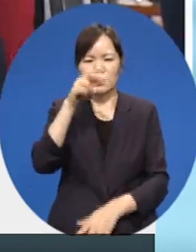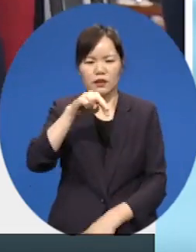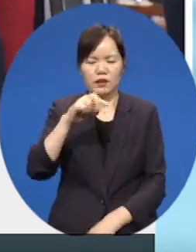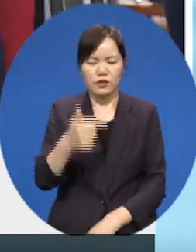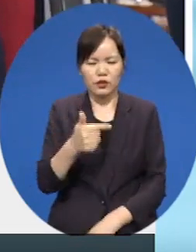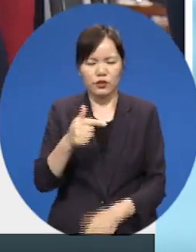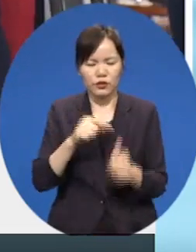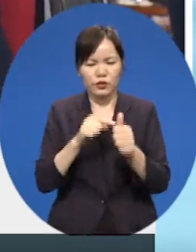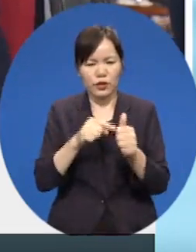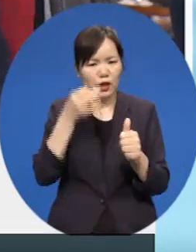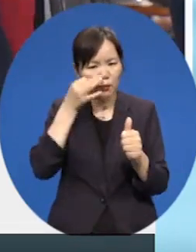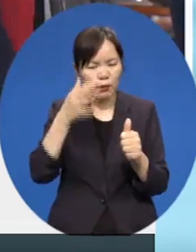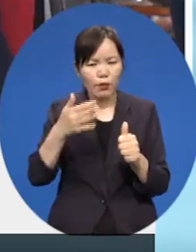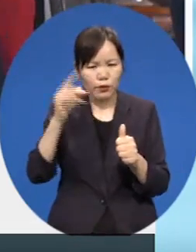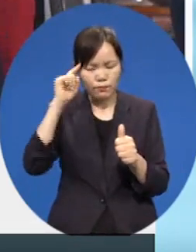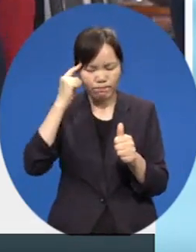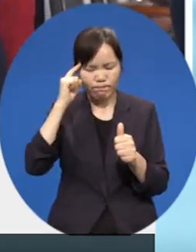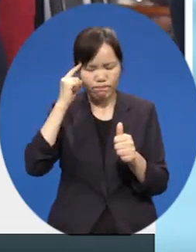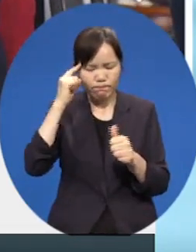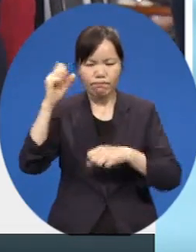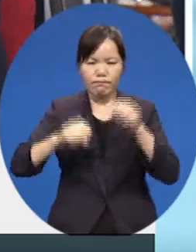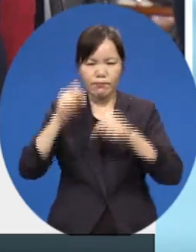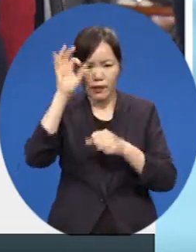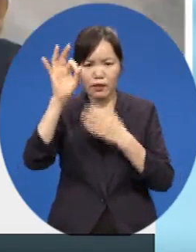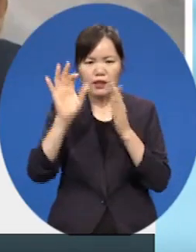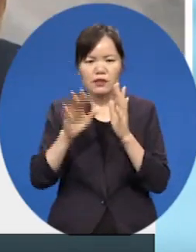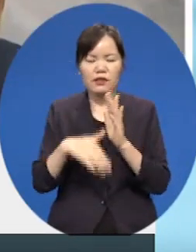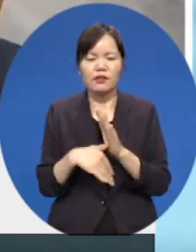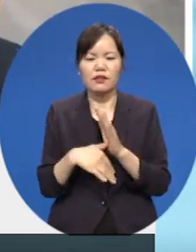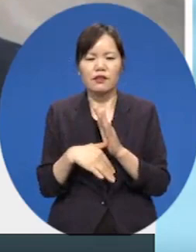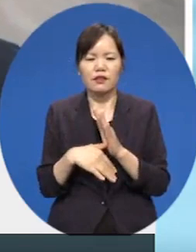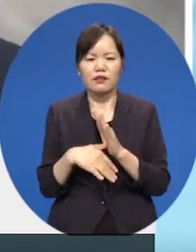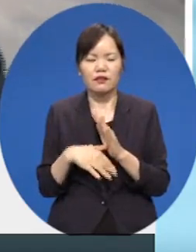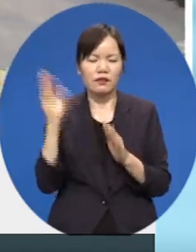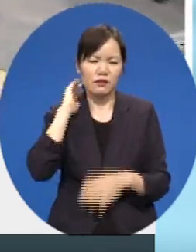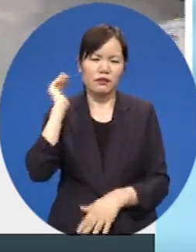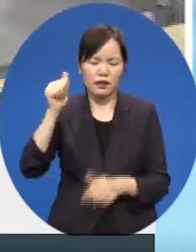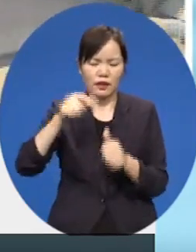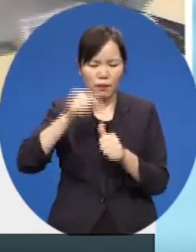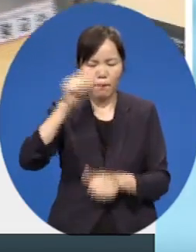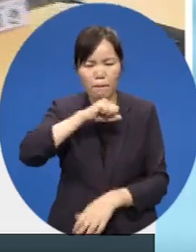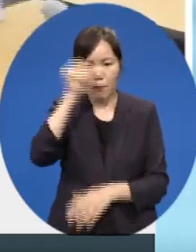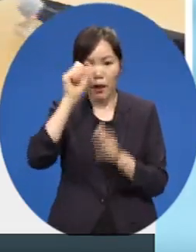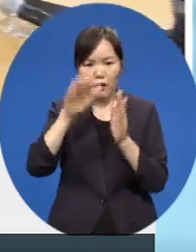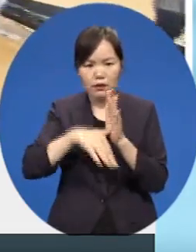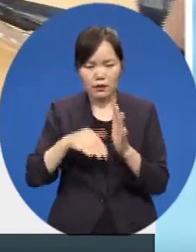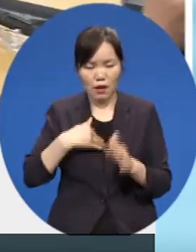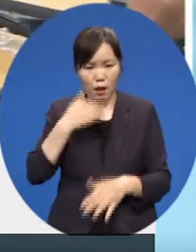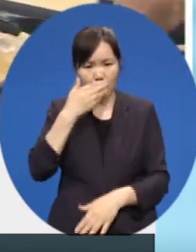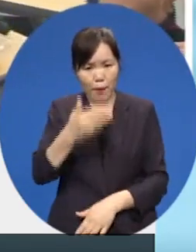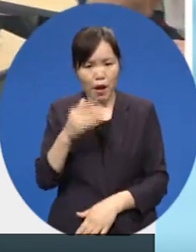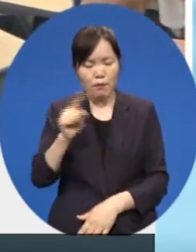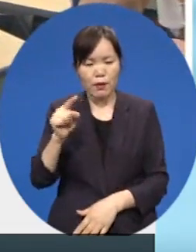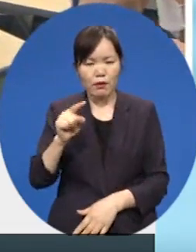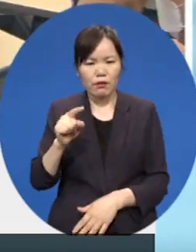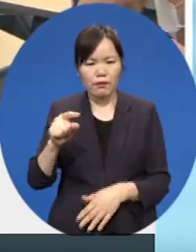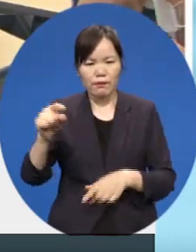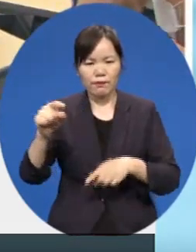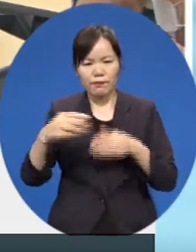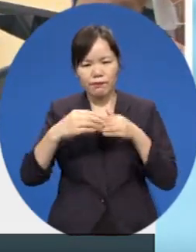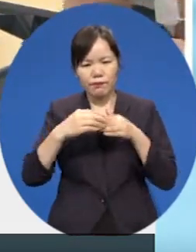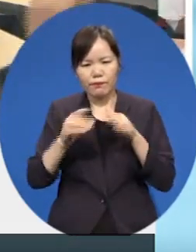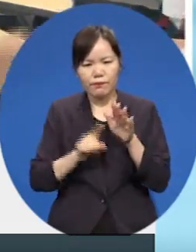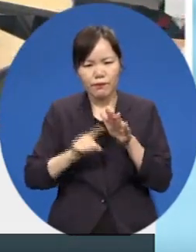보여준 소신과 행동이라면 그렇게 본다면 당연히 대통령이 됐을 때 자신이 할 수 있는 일을 본다면 주도권을 가질 필요가 있는